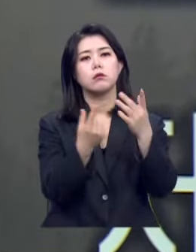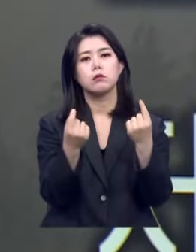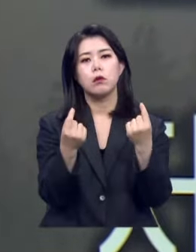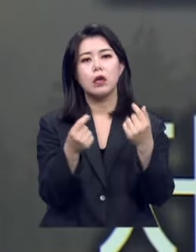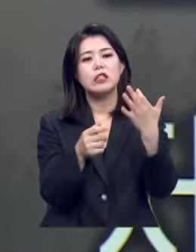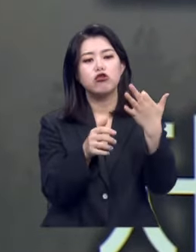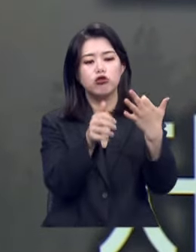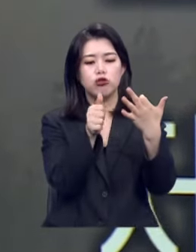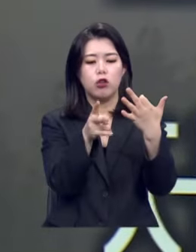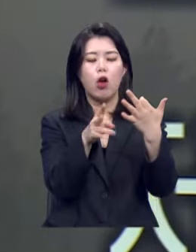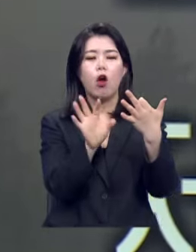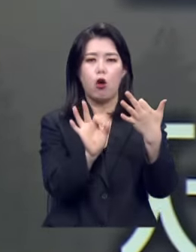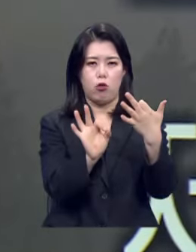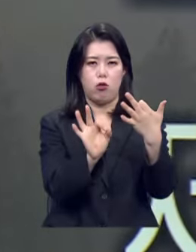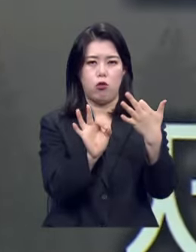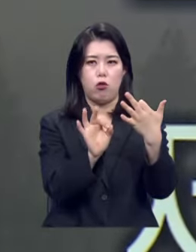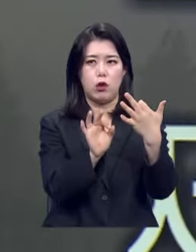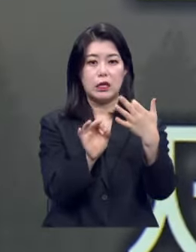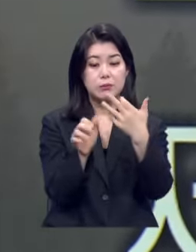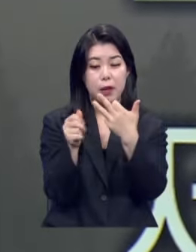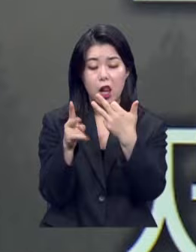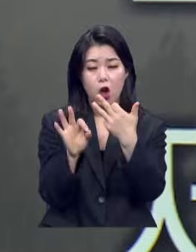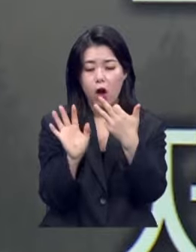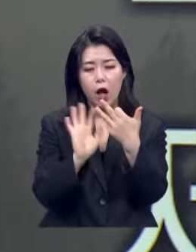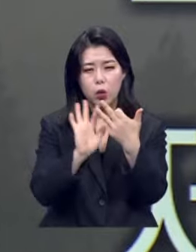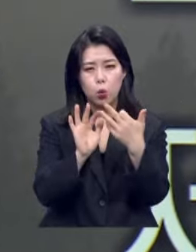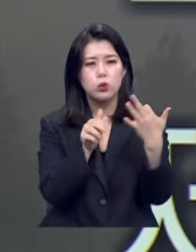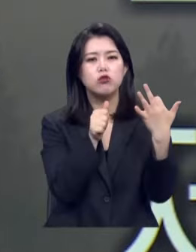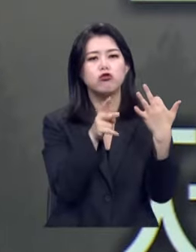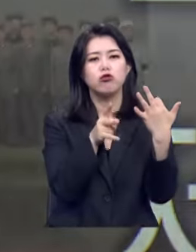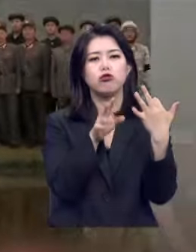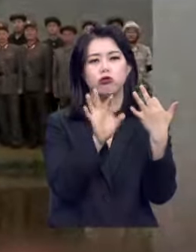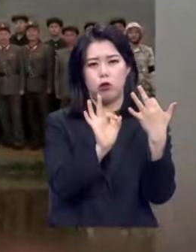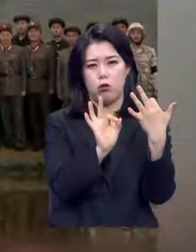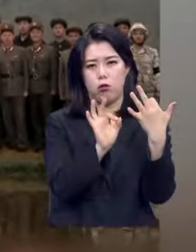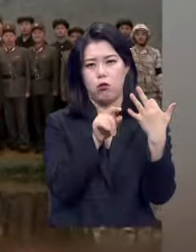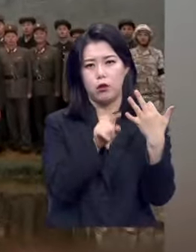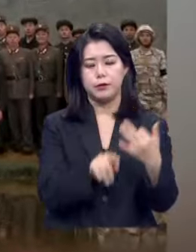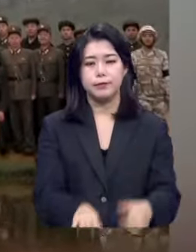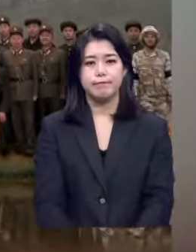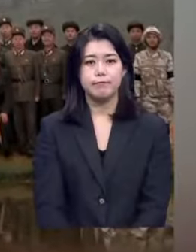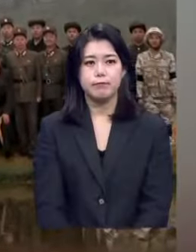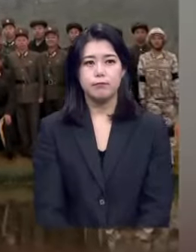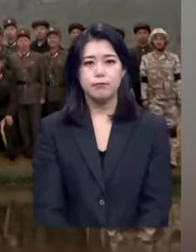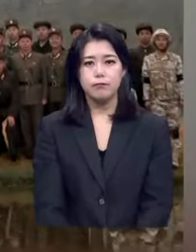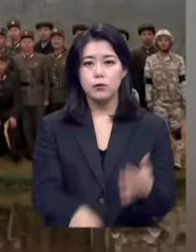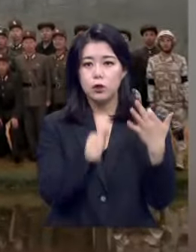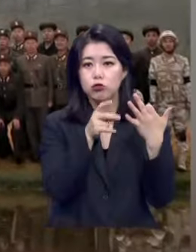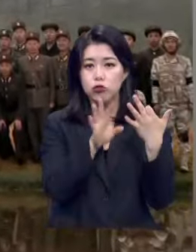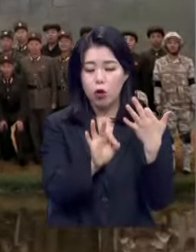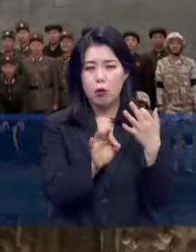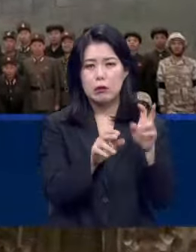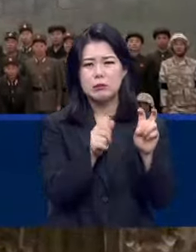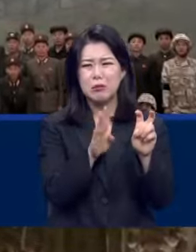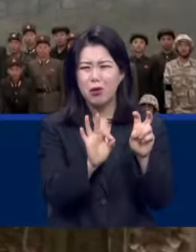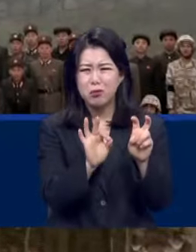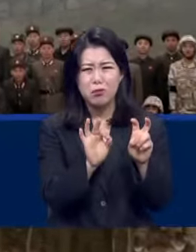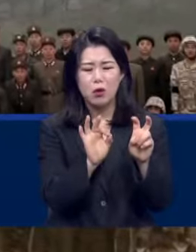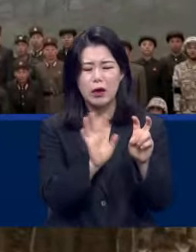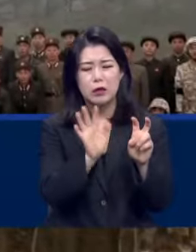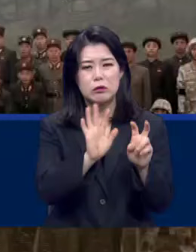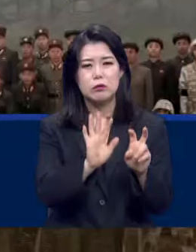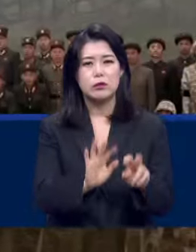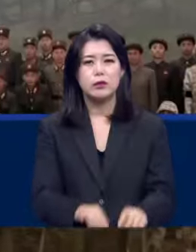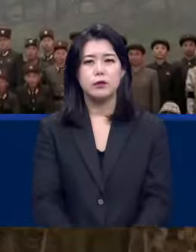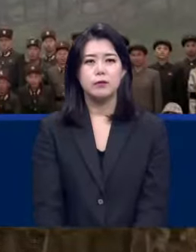화성 형이다 18에서 개량이 된 다른 19형이다 근데 19이고 20 20형 이거보다